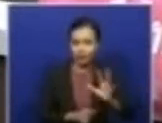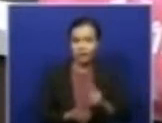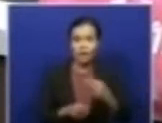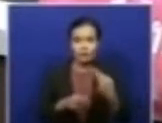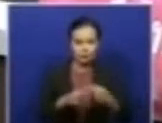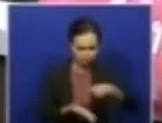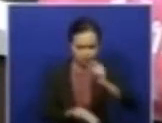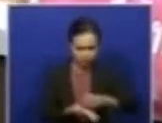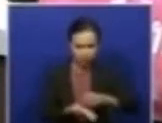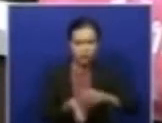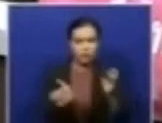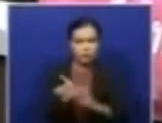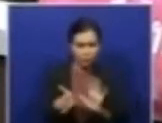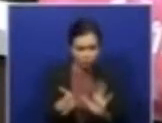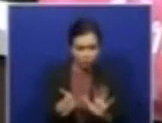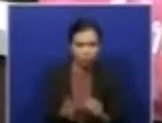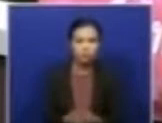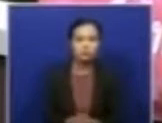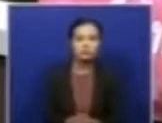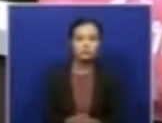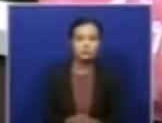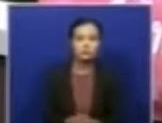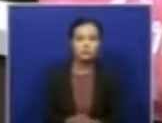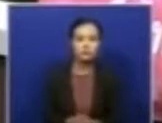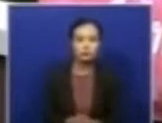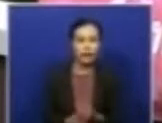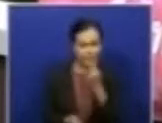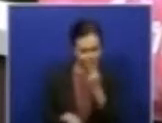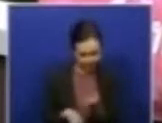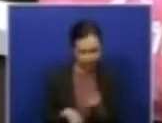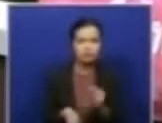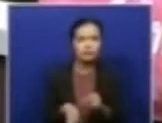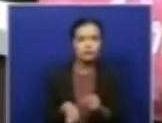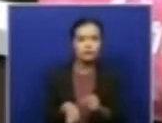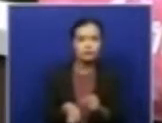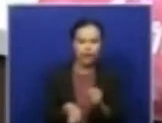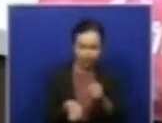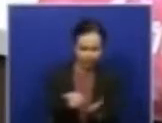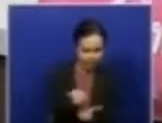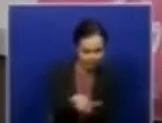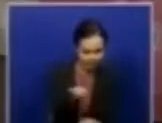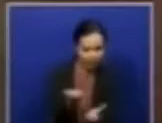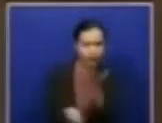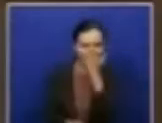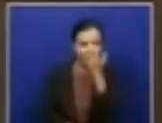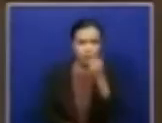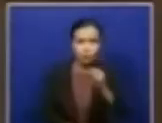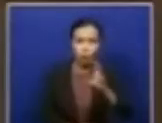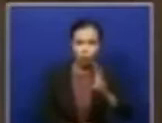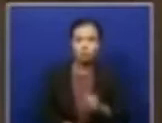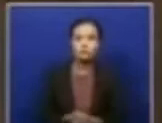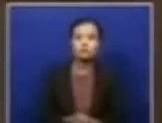อนะไอ้ที่ไม่รับรองนี่ไม่เย็กลอยๆเห็นเลยนี่เขียนไปข้างหลังนี่หน้า16ผมจะบอก